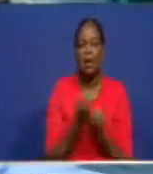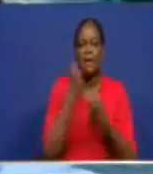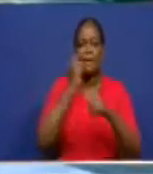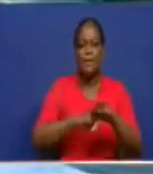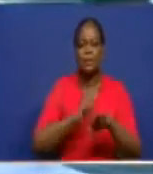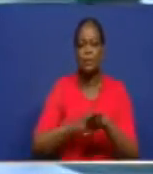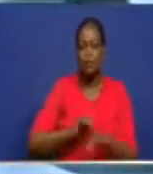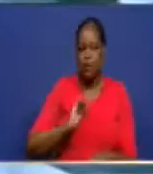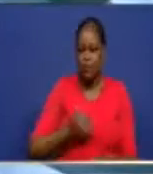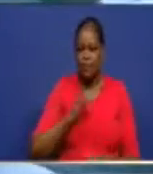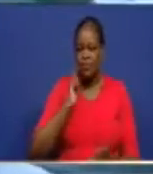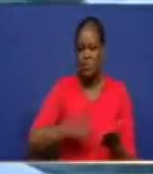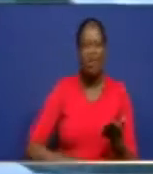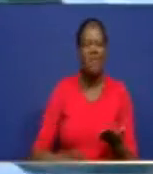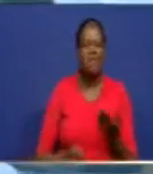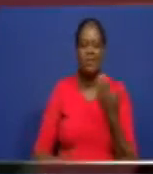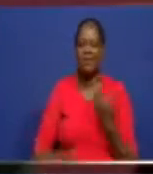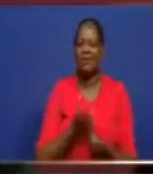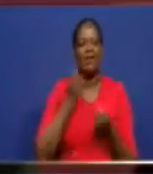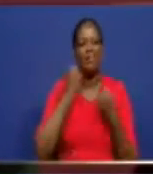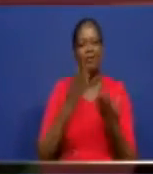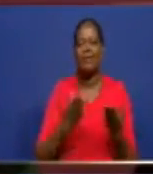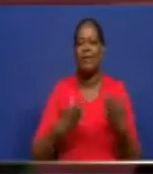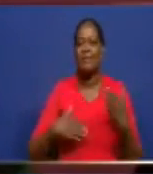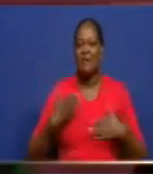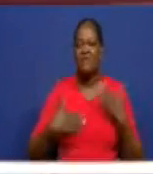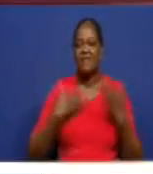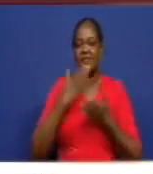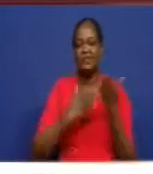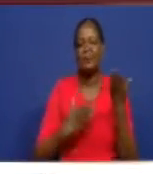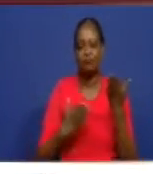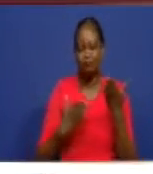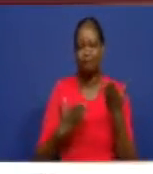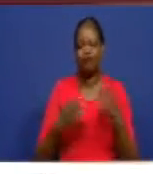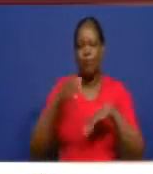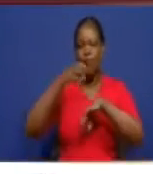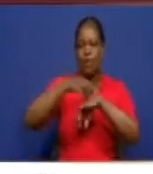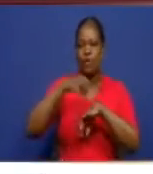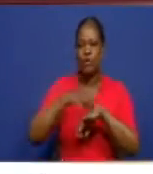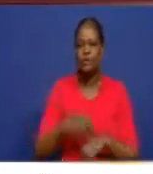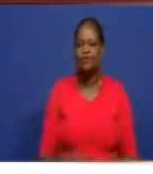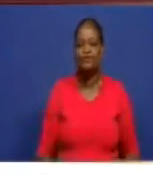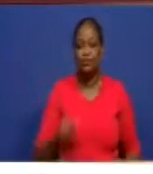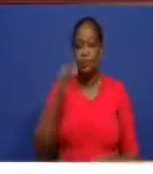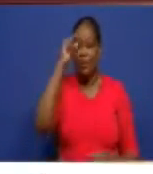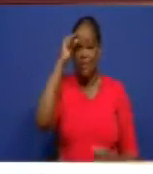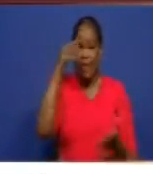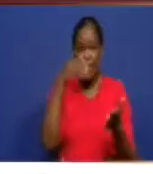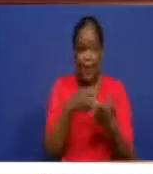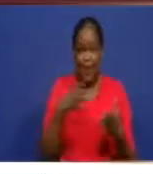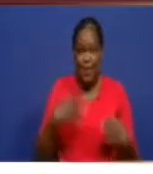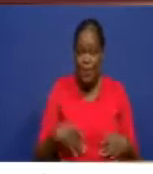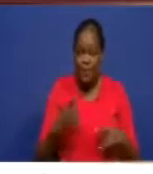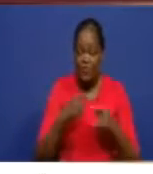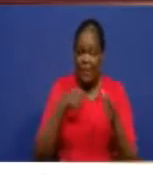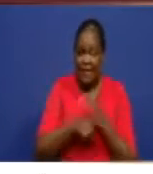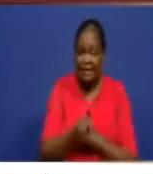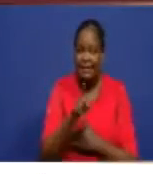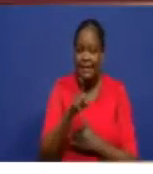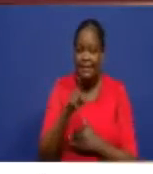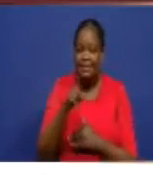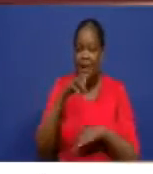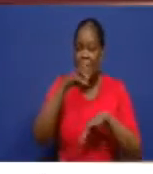committee terms a careless behavior in some mosques. Serikali haijazuia mtu kuingia